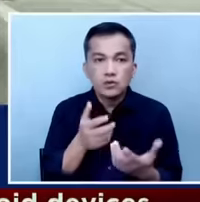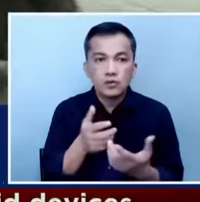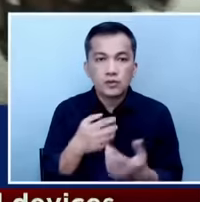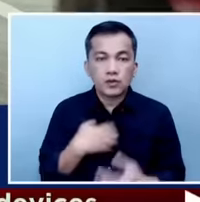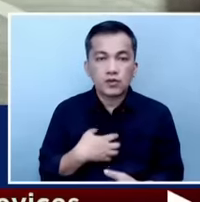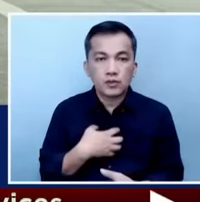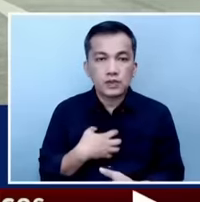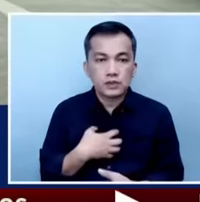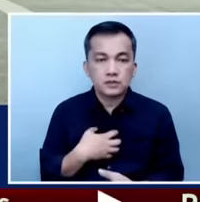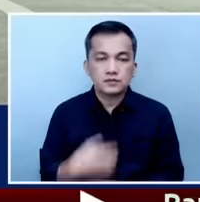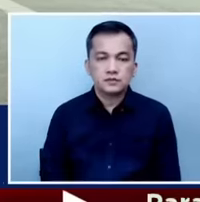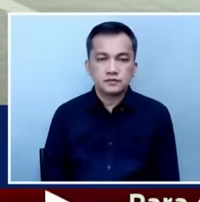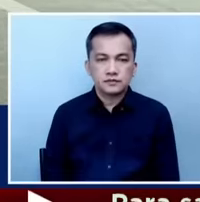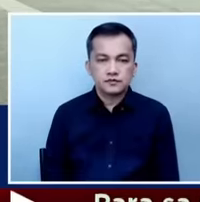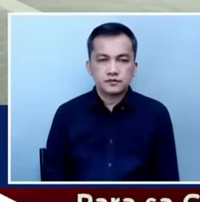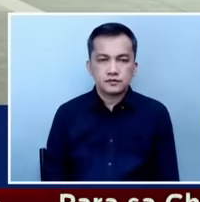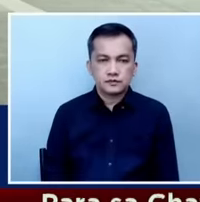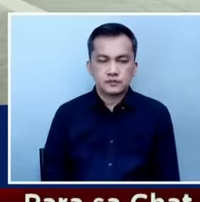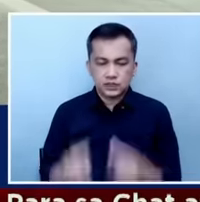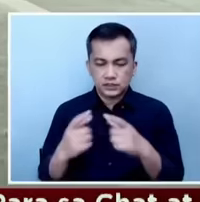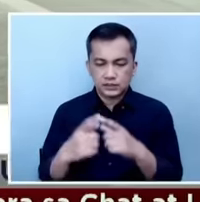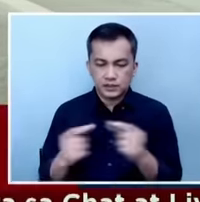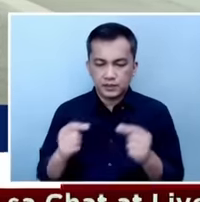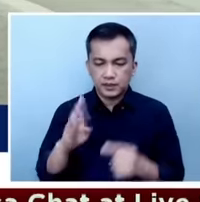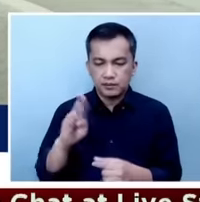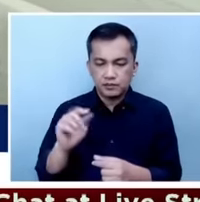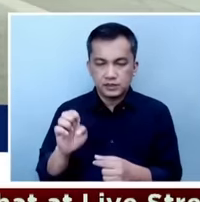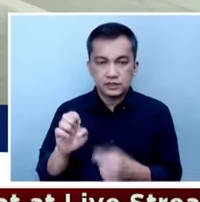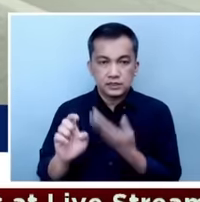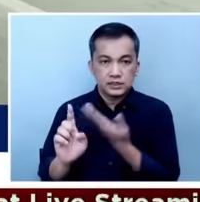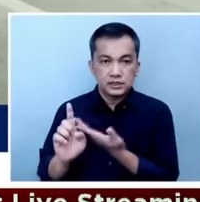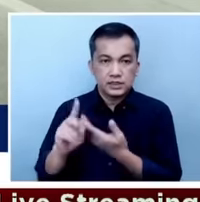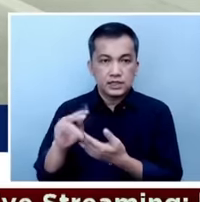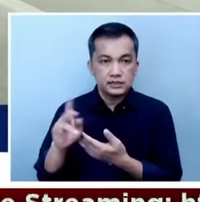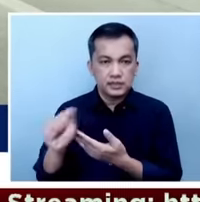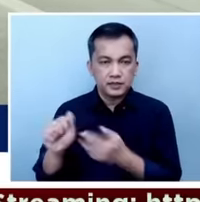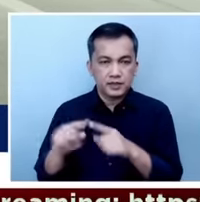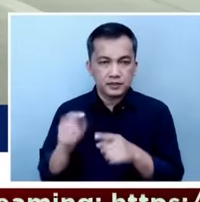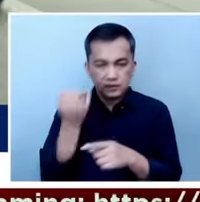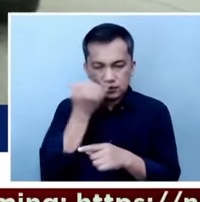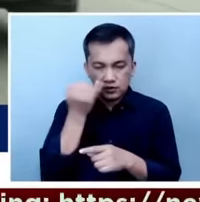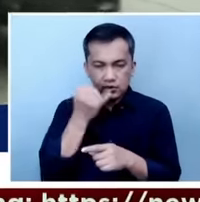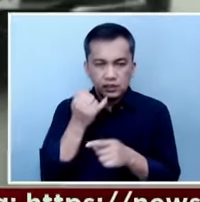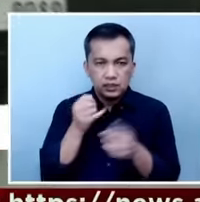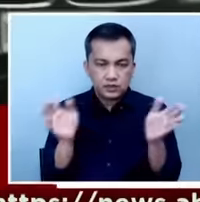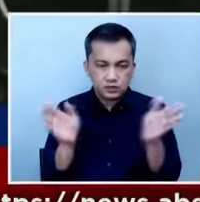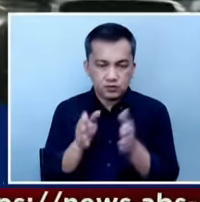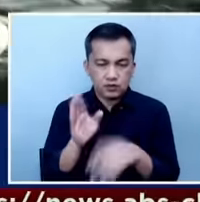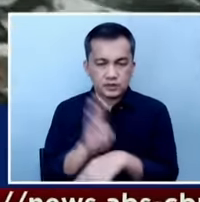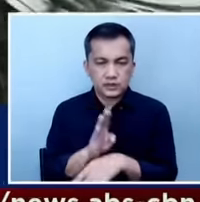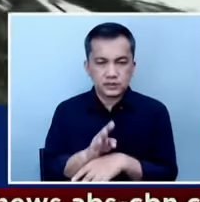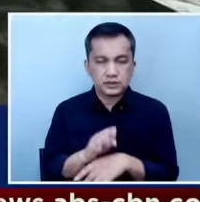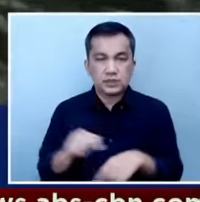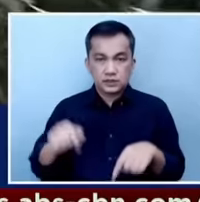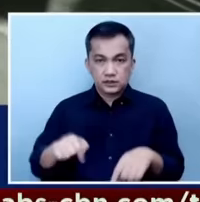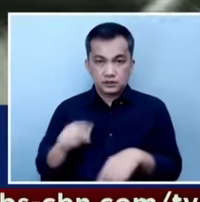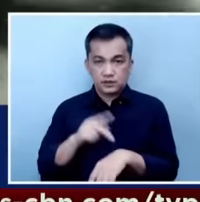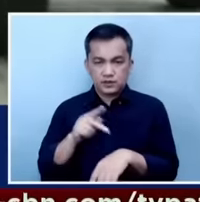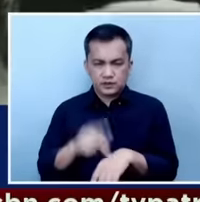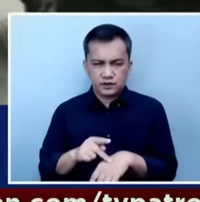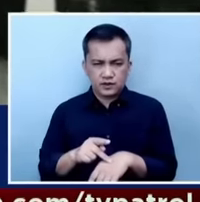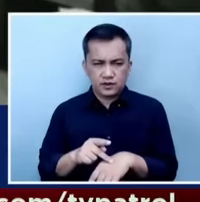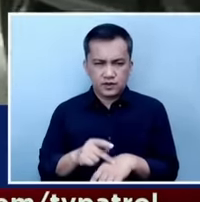magre-reklamo? Sa Japan pa nakabase si Asha, pero sa Iloilo ang kanyang maliit na negosyo. Dito sa Pilipinas, bukas